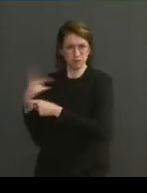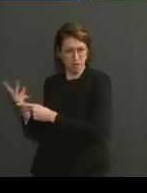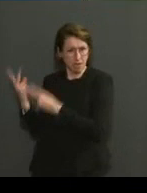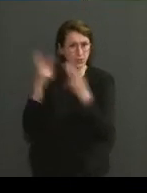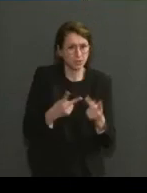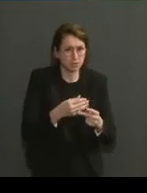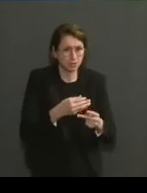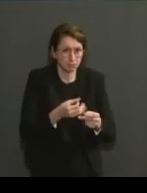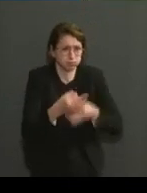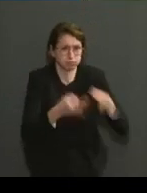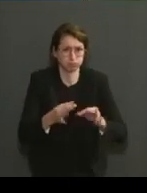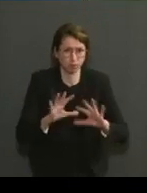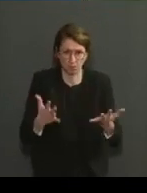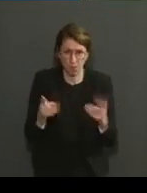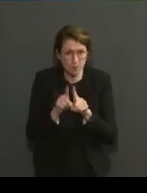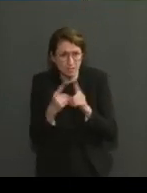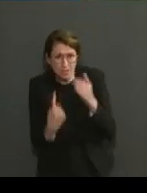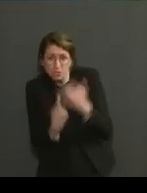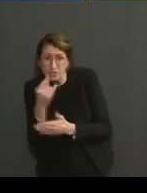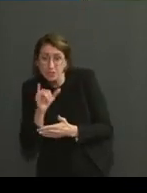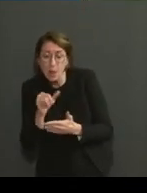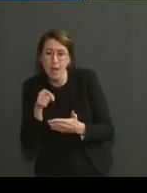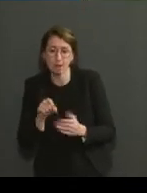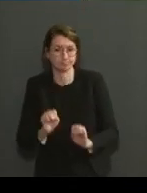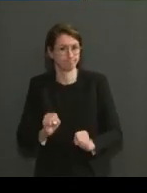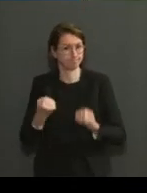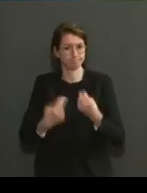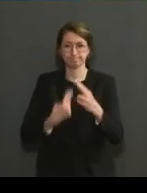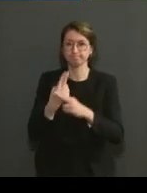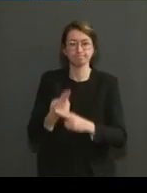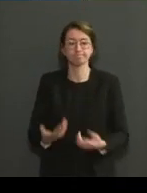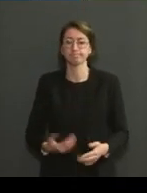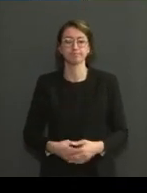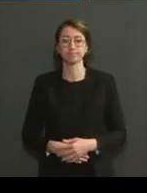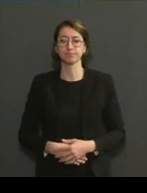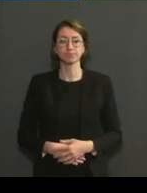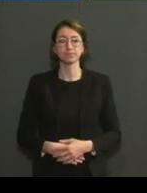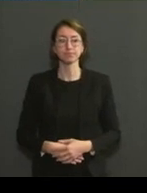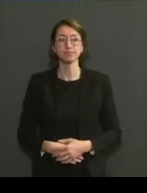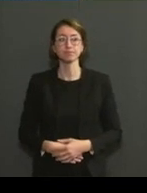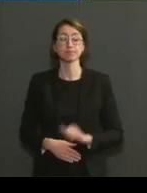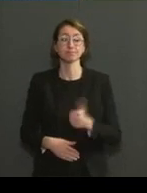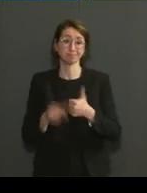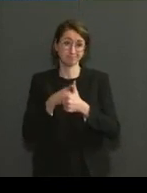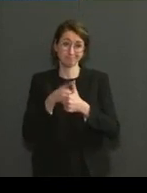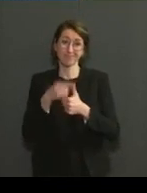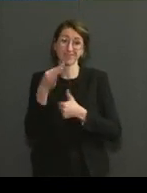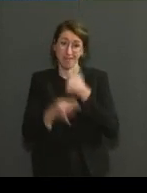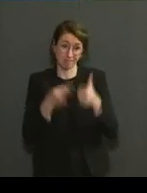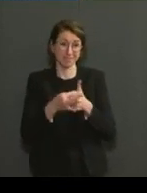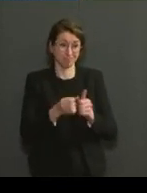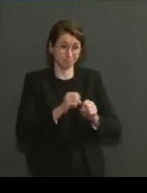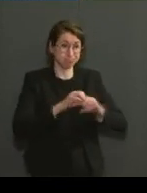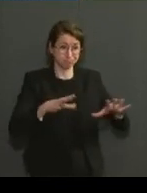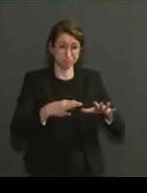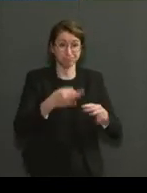clairement actuellement. En dehors des familles, les visites chez les amis ou les amis qui viennent chez vous peuvent jouer un rôle.